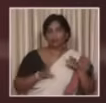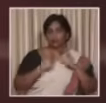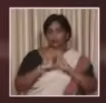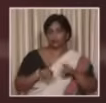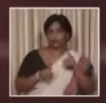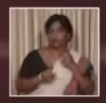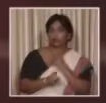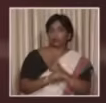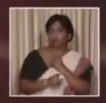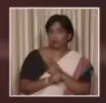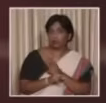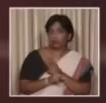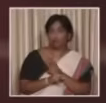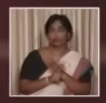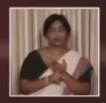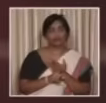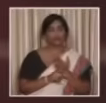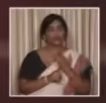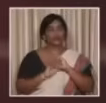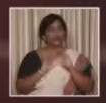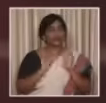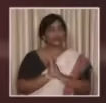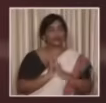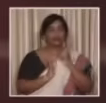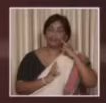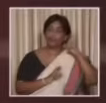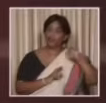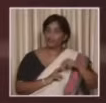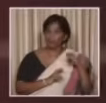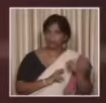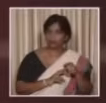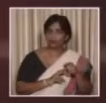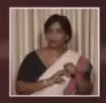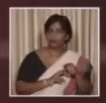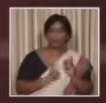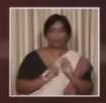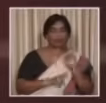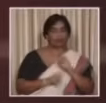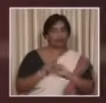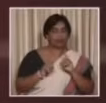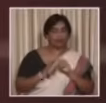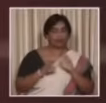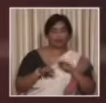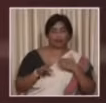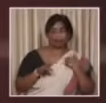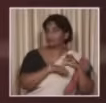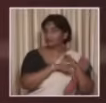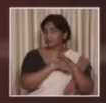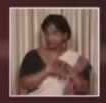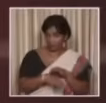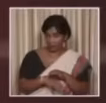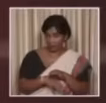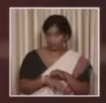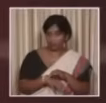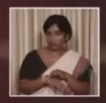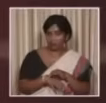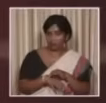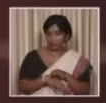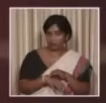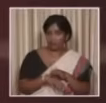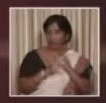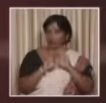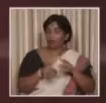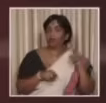මේ දරුවන්ගේ ගුරුතුමන්ලා ඒගොල්ලා විශ්වාස කරනවා පාර්ලිමේන්තුවට මේ දරුවෝ එක්කගෙන ආපුවාම